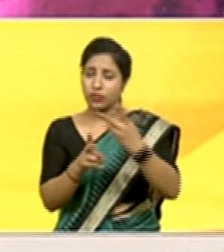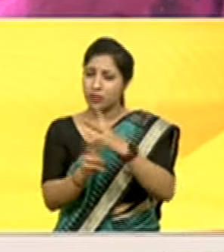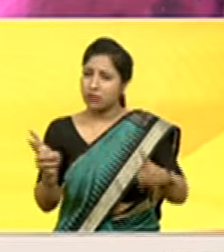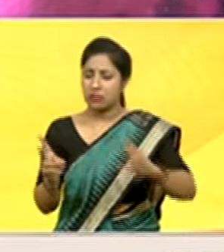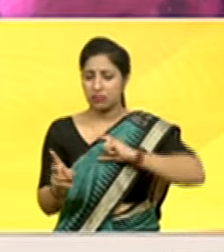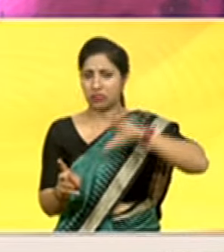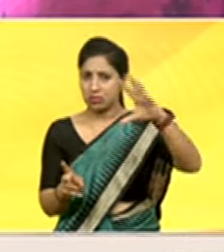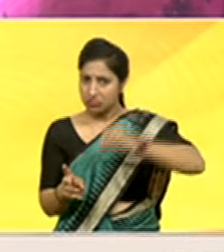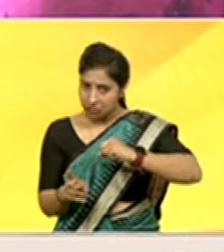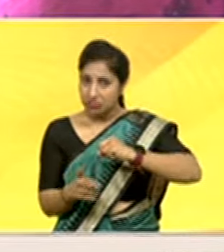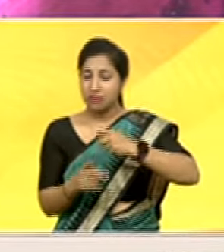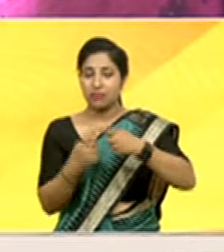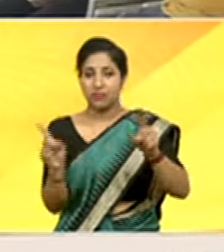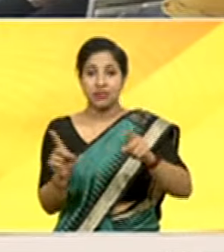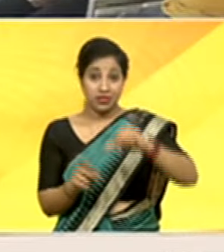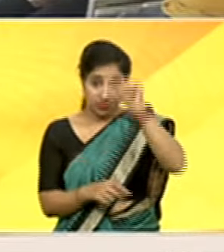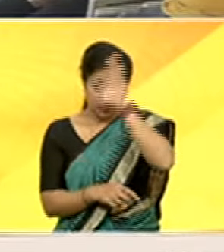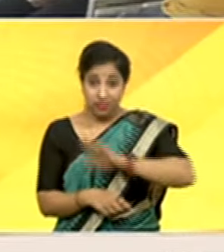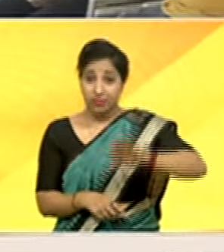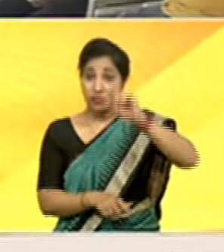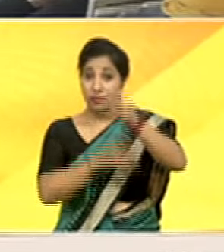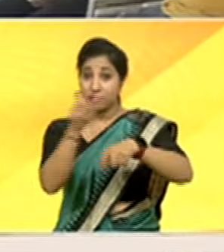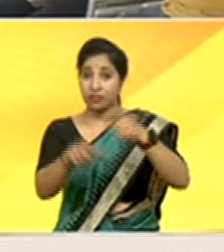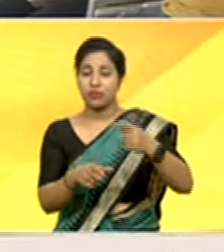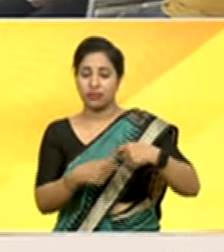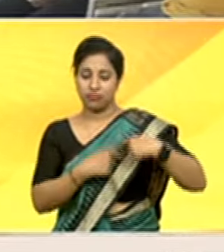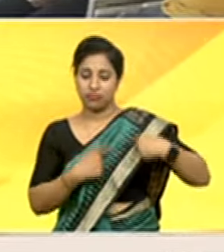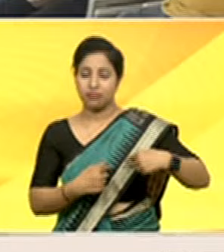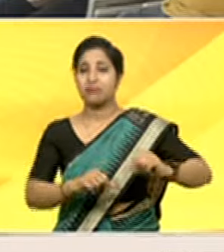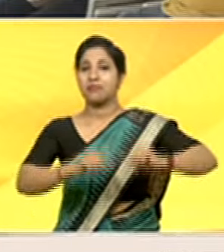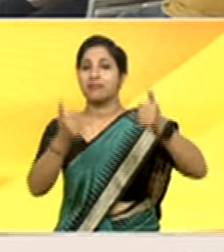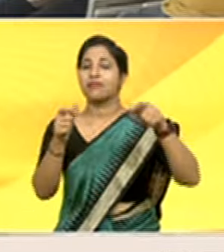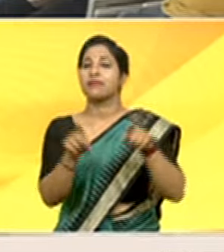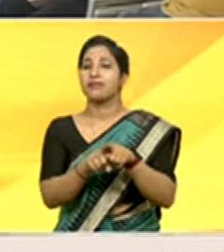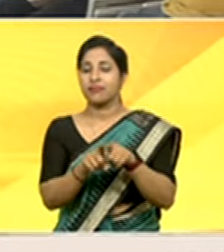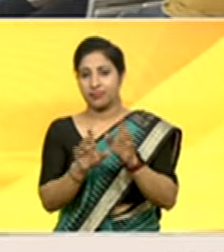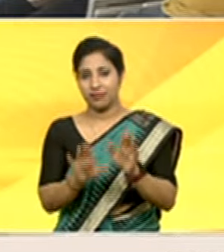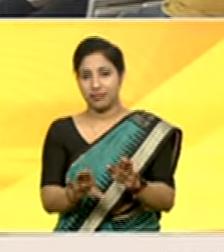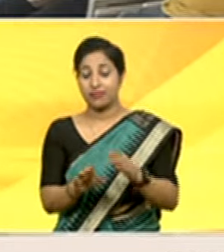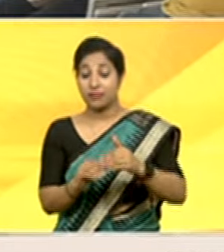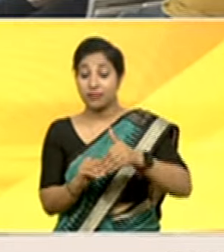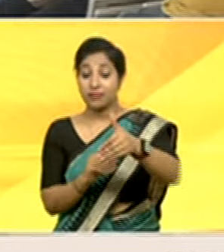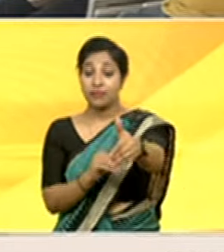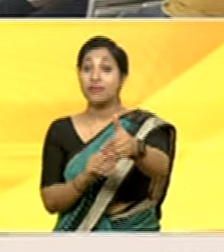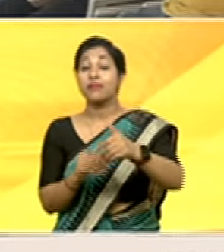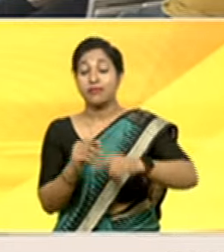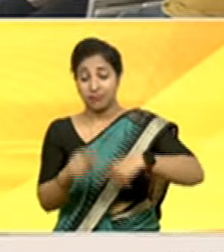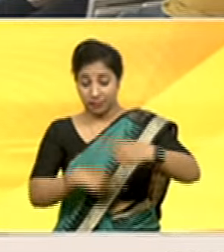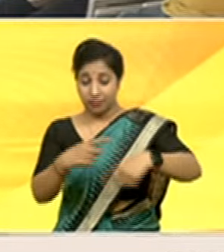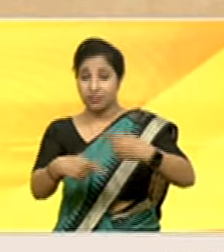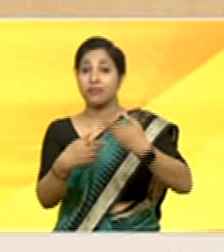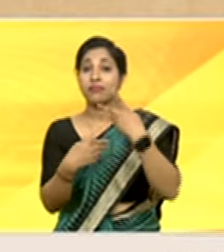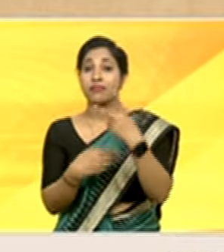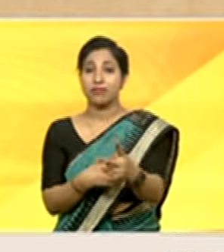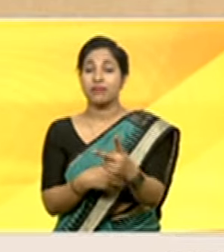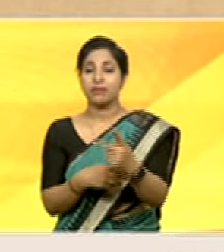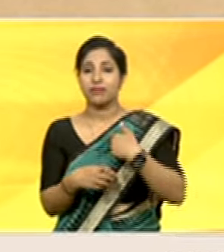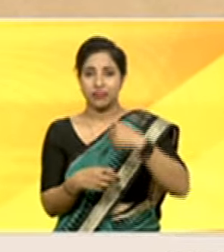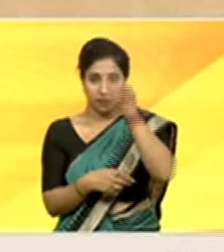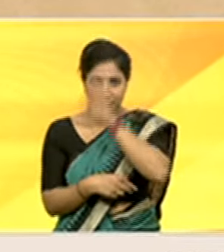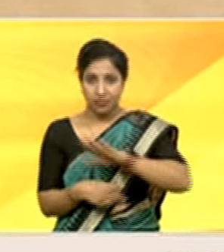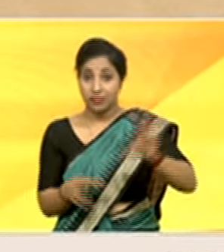और देश वाज़ों का दिल भी जितेंगे आने वाले दिनों में मुझे